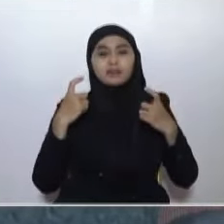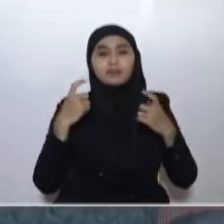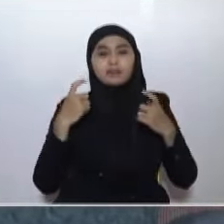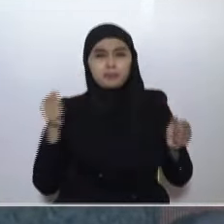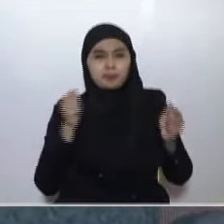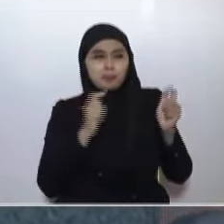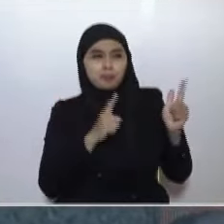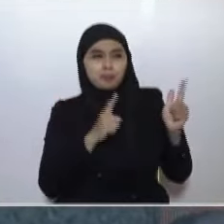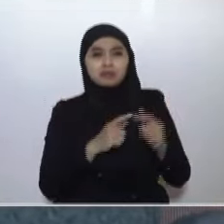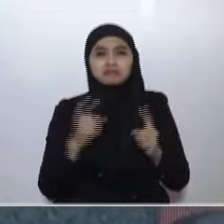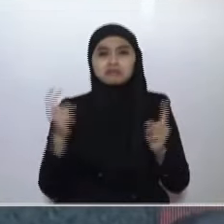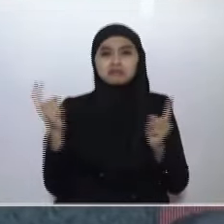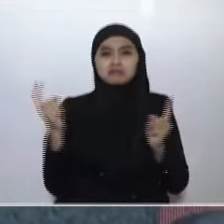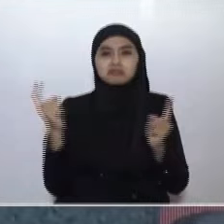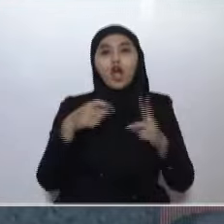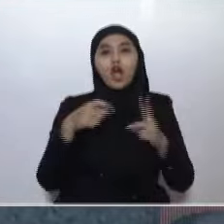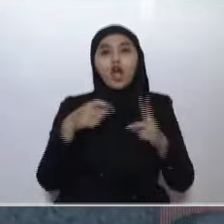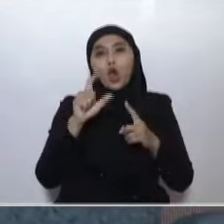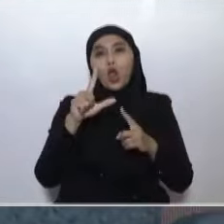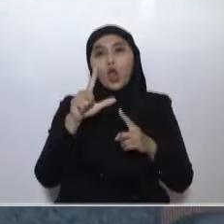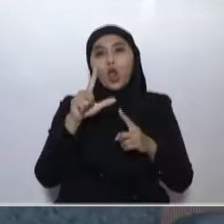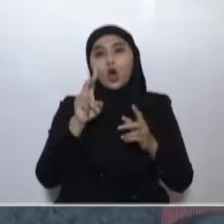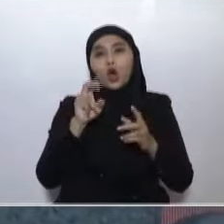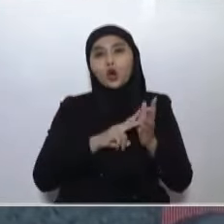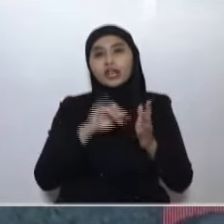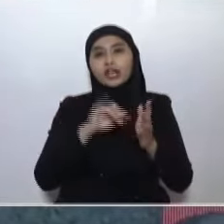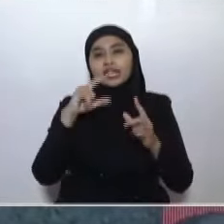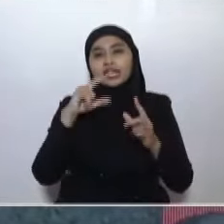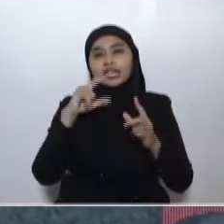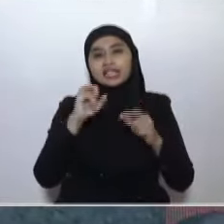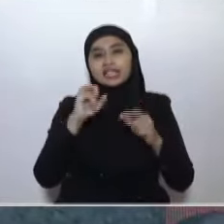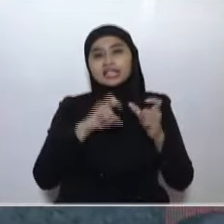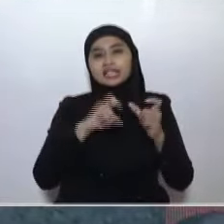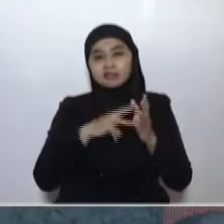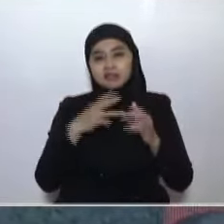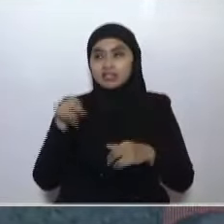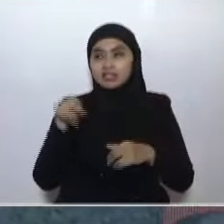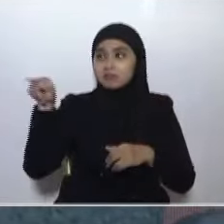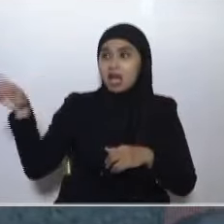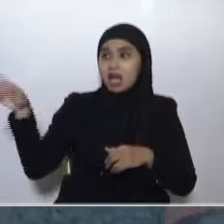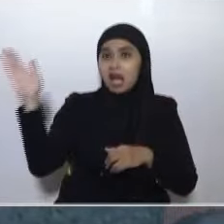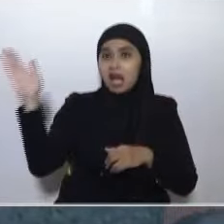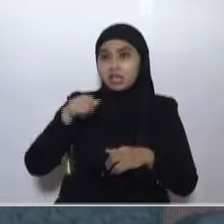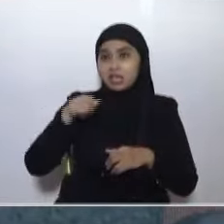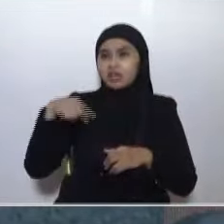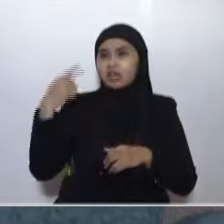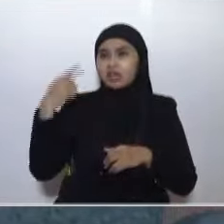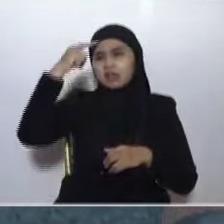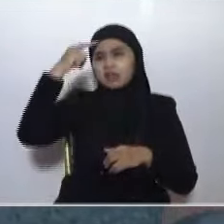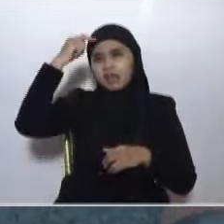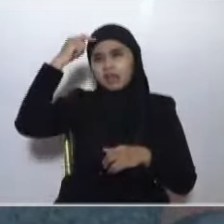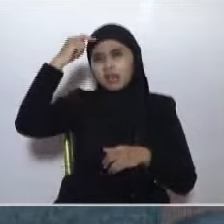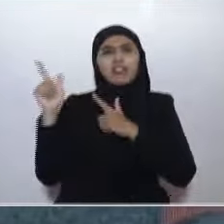penjajahan dari pertempuran tersebut kita mengenal tokoh-tokoh tentara yang menjadi pahlawan bagi bangsa Indonesia mulai Bung